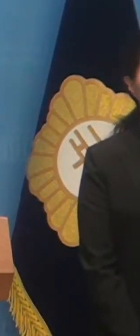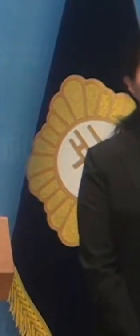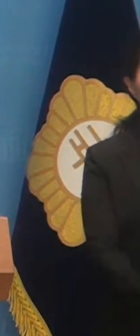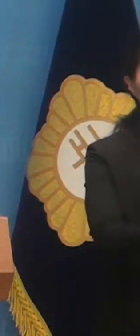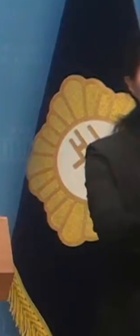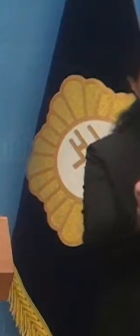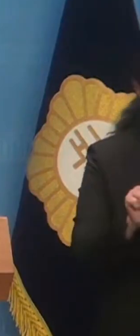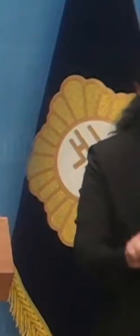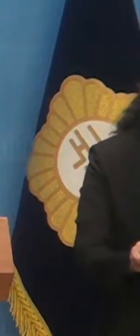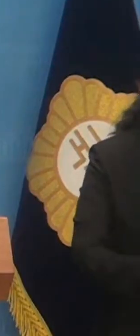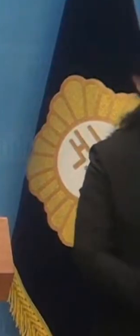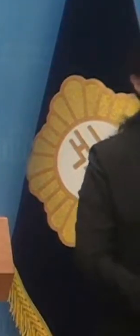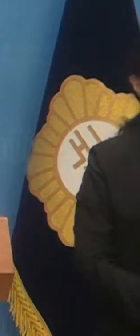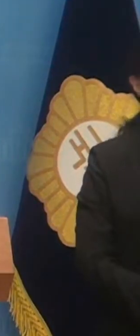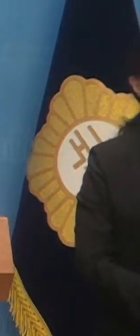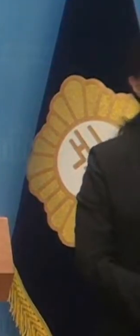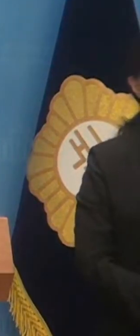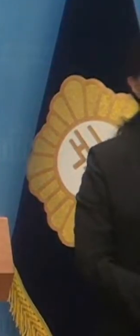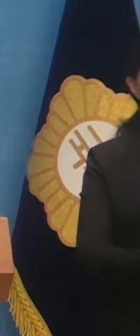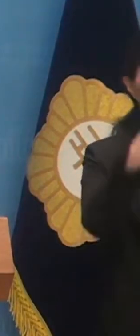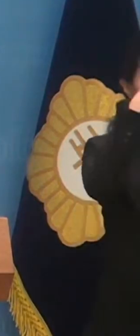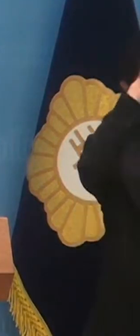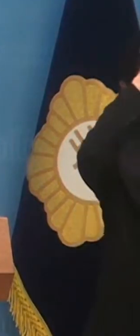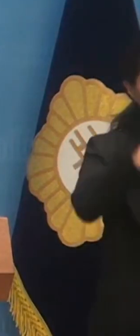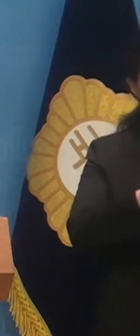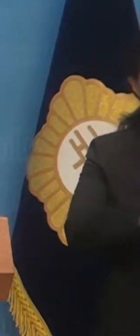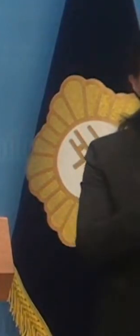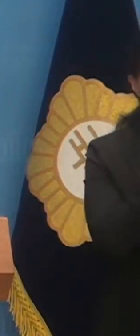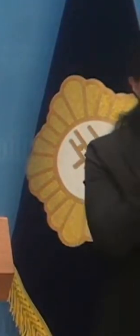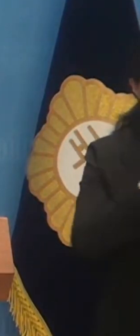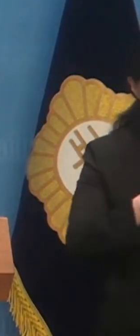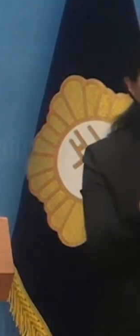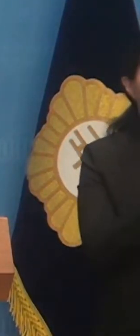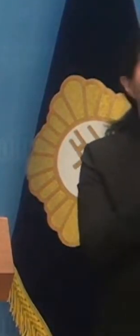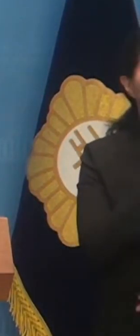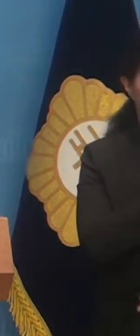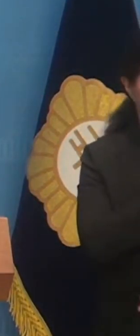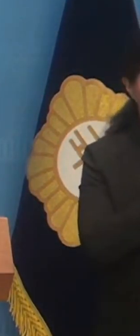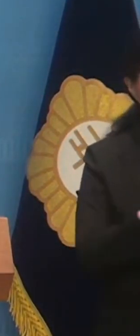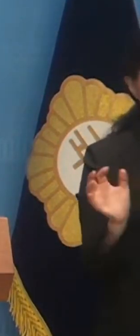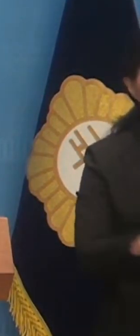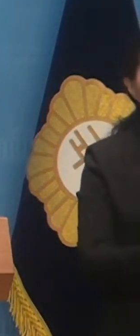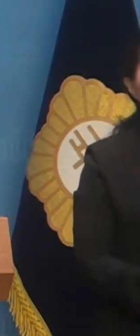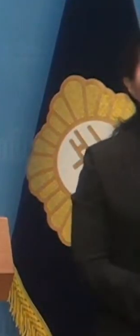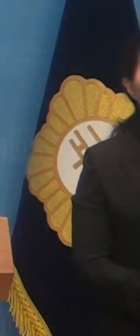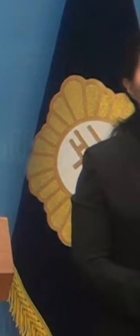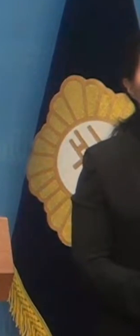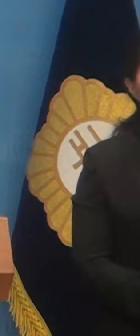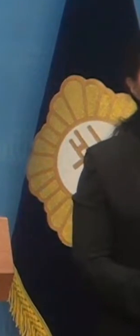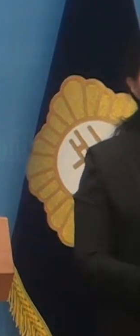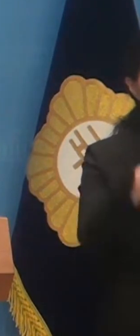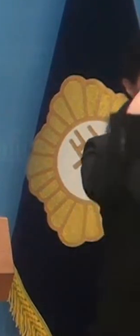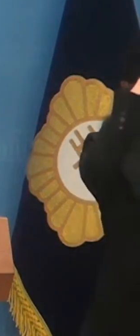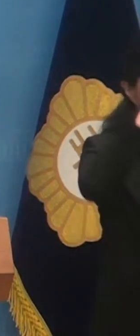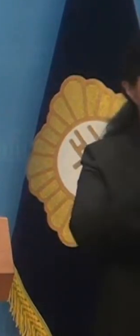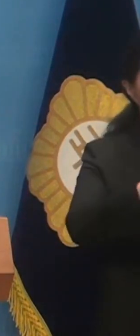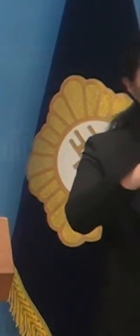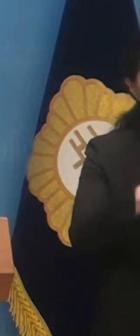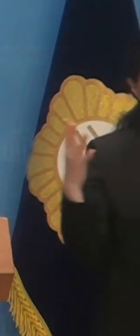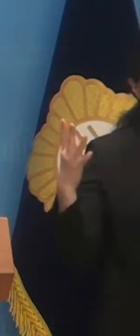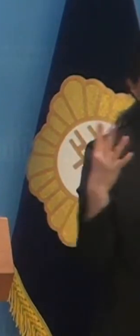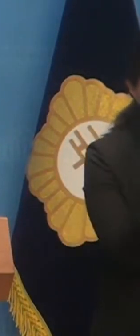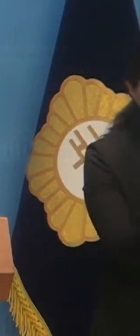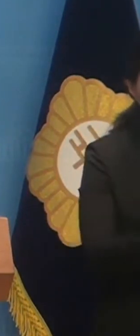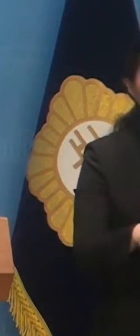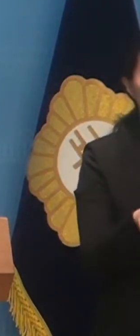네, 안녕하십니까. 저희는 검찰 개혁을 바라는 국회의원들입니다. 이번에 검찰 개혁을